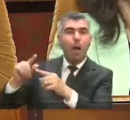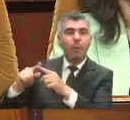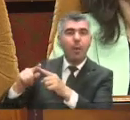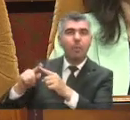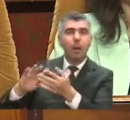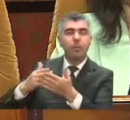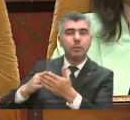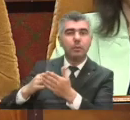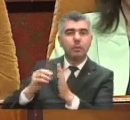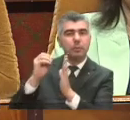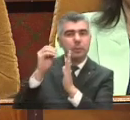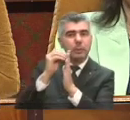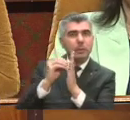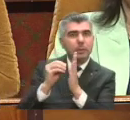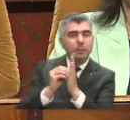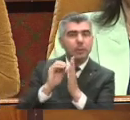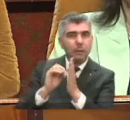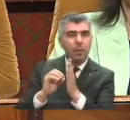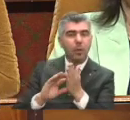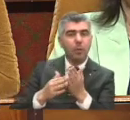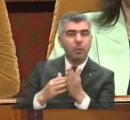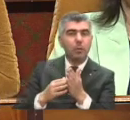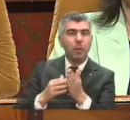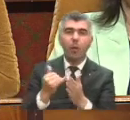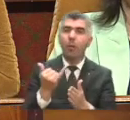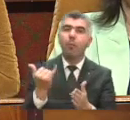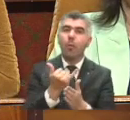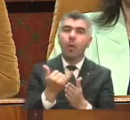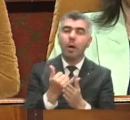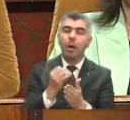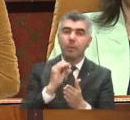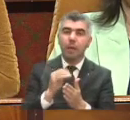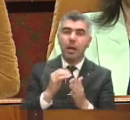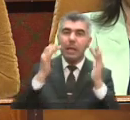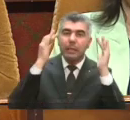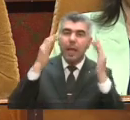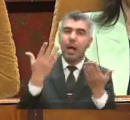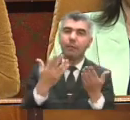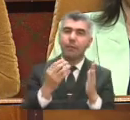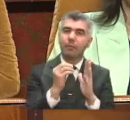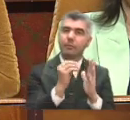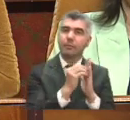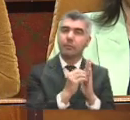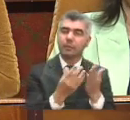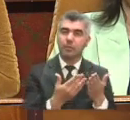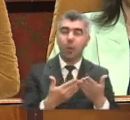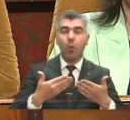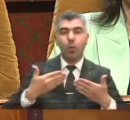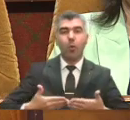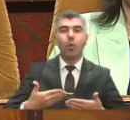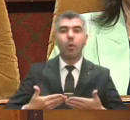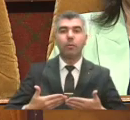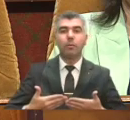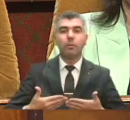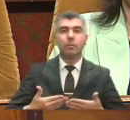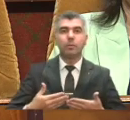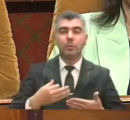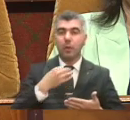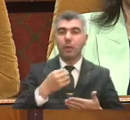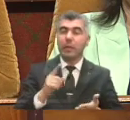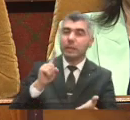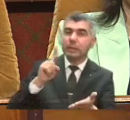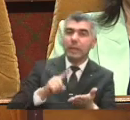الكبير ديالو مجي بفضل الثقافه، واليوم ما كرهناش ماشي